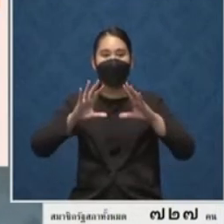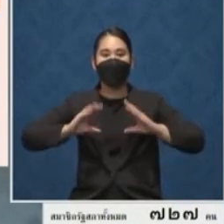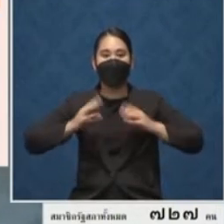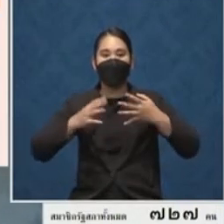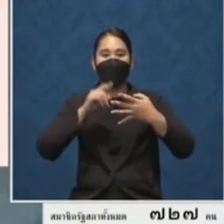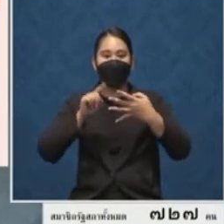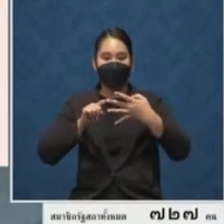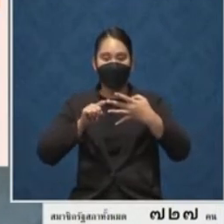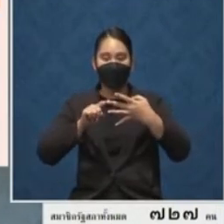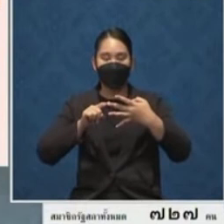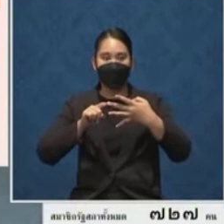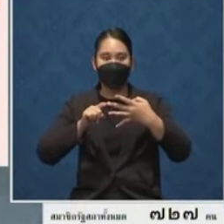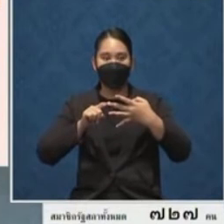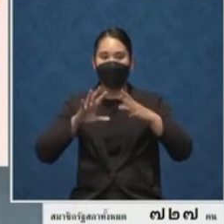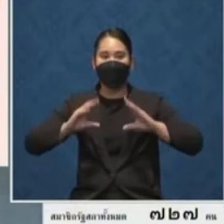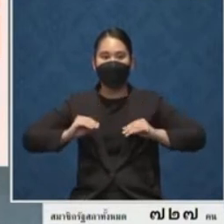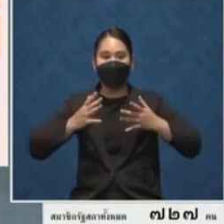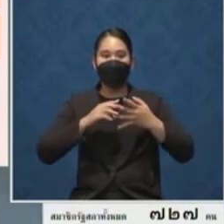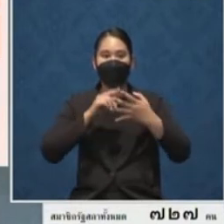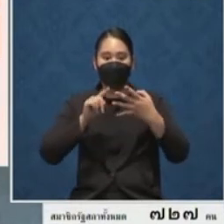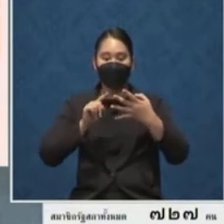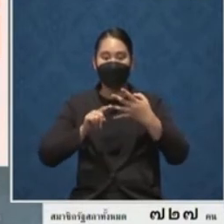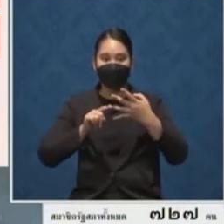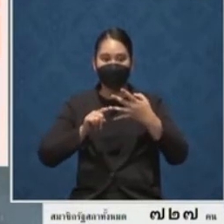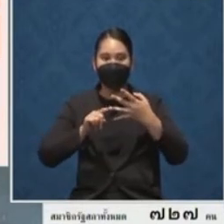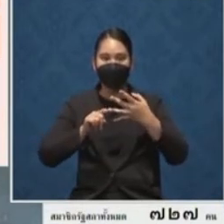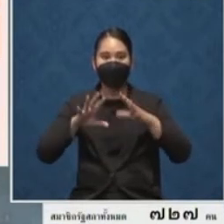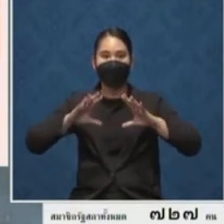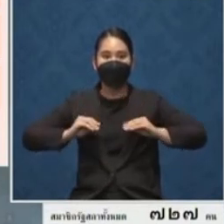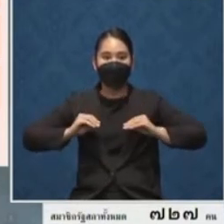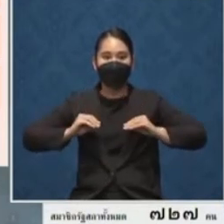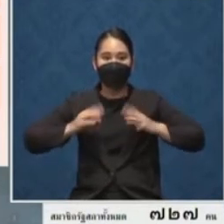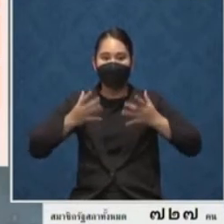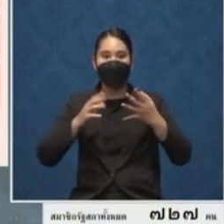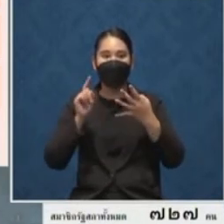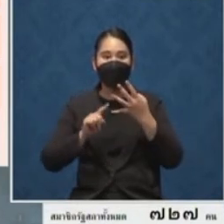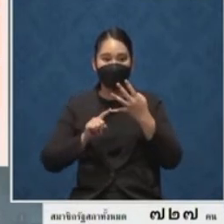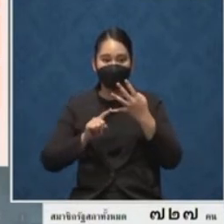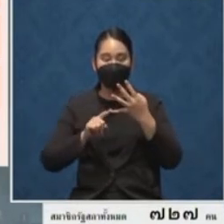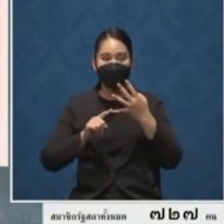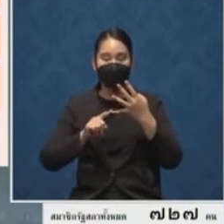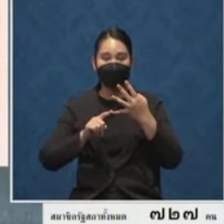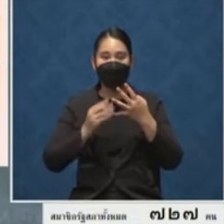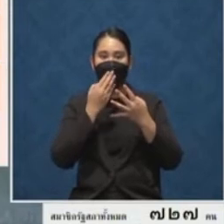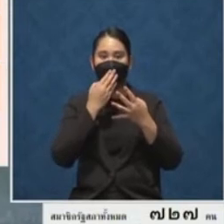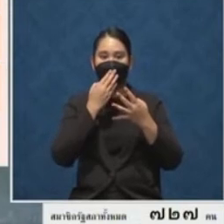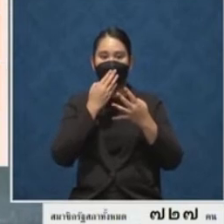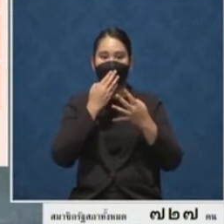หลักการ3ไม่รับหลักการ4งดออกเสียง